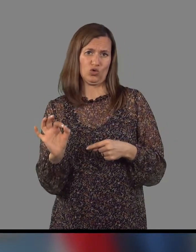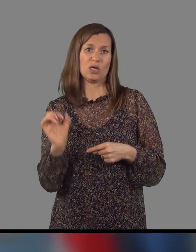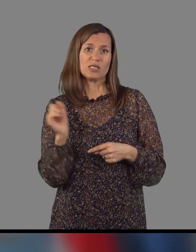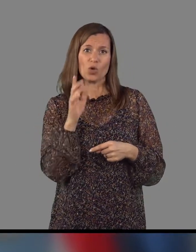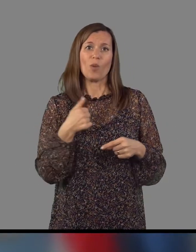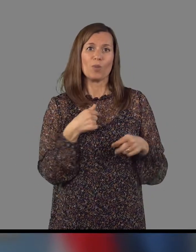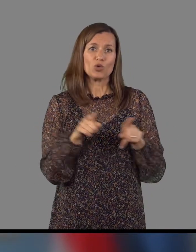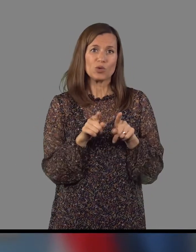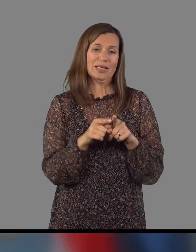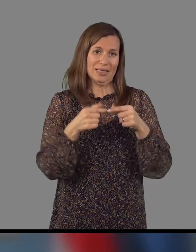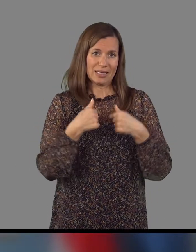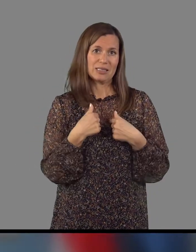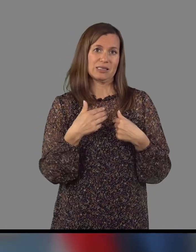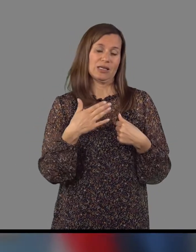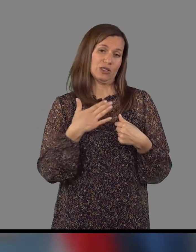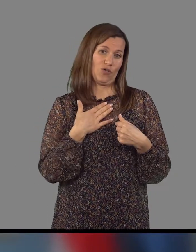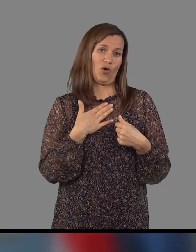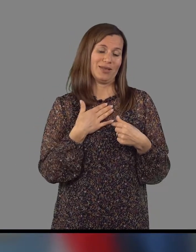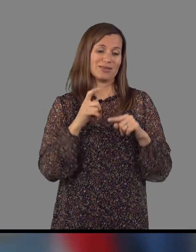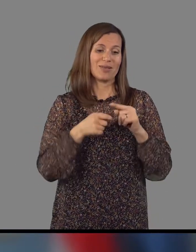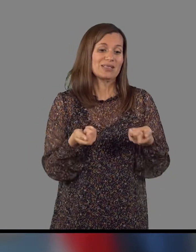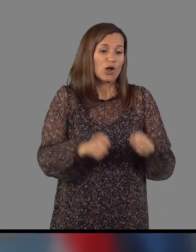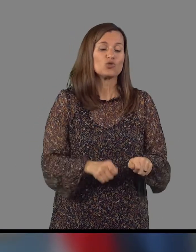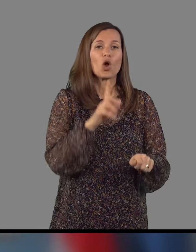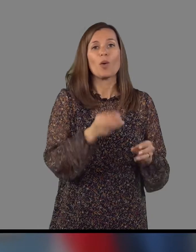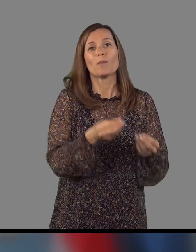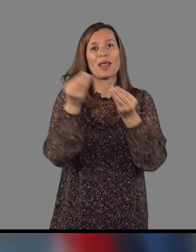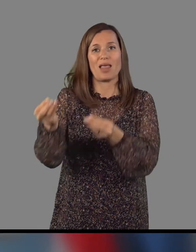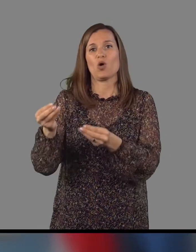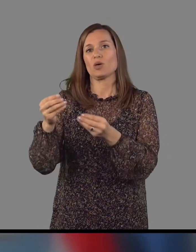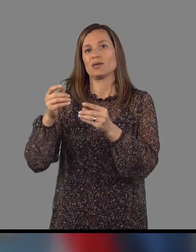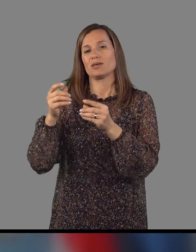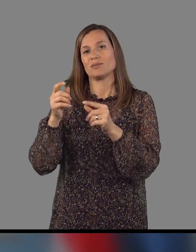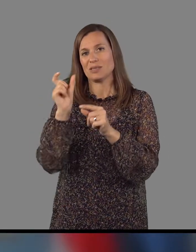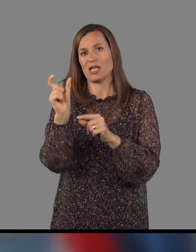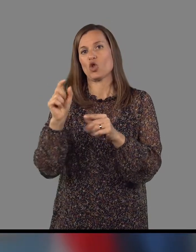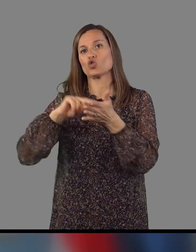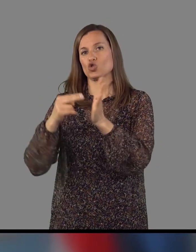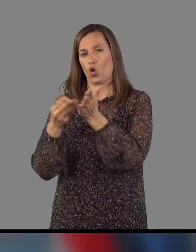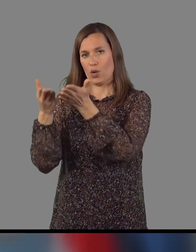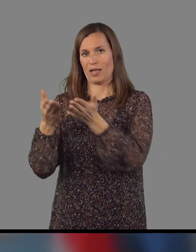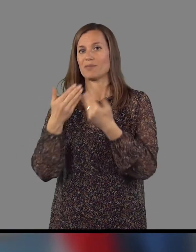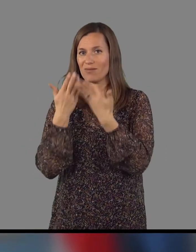točk. Zato bom tudi jaz s tem svojo izjavo zaključil in predal besedo stroki. Hvala lepa.